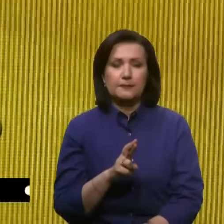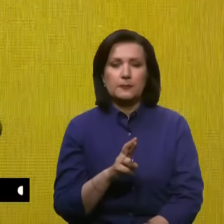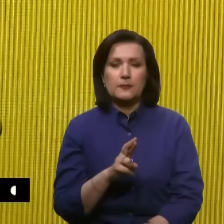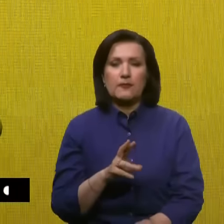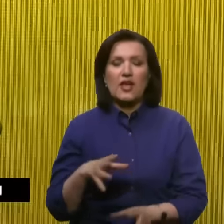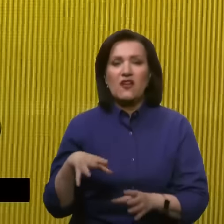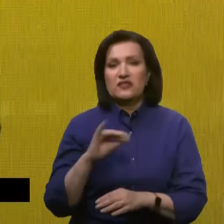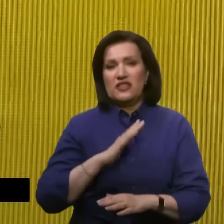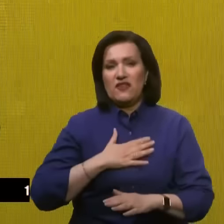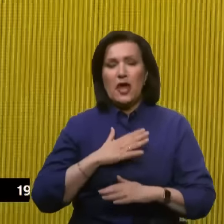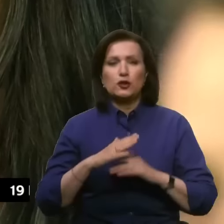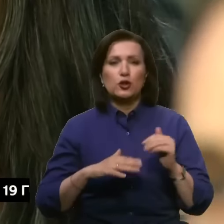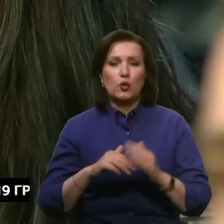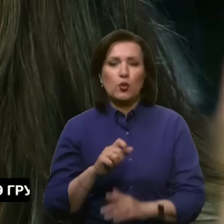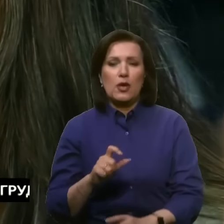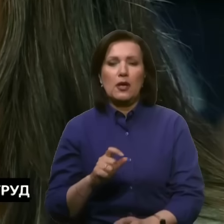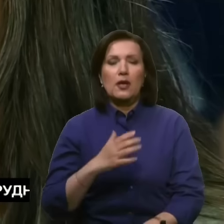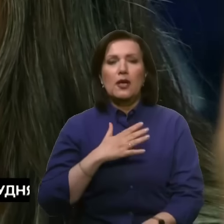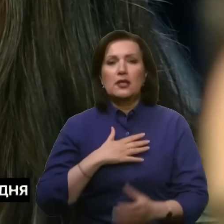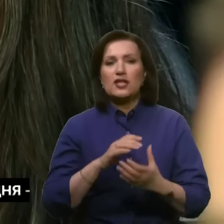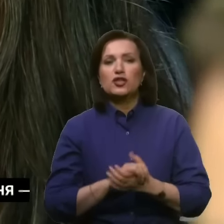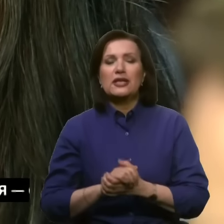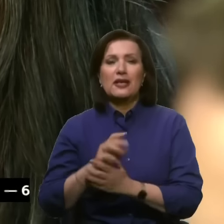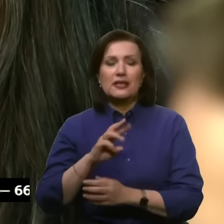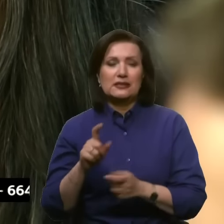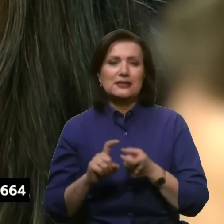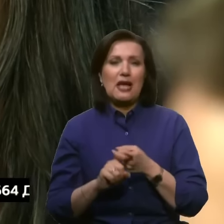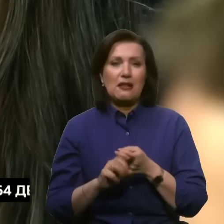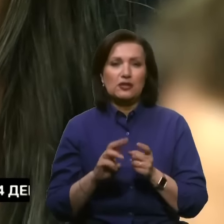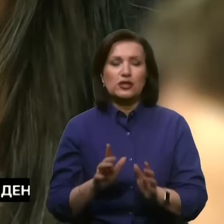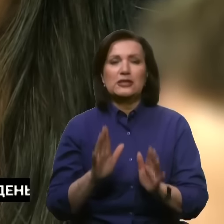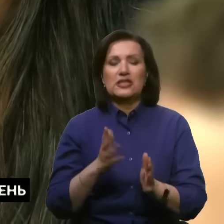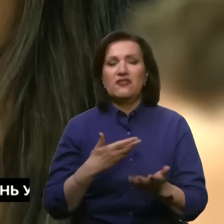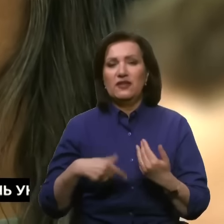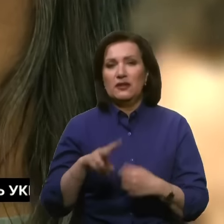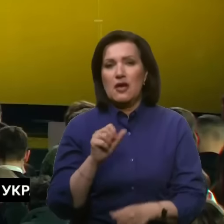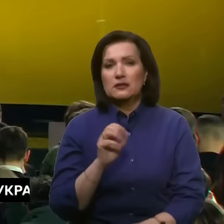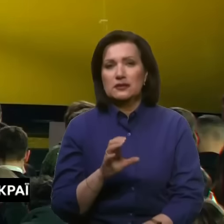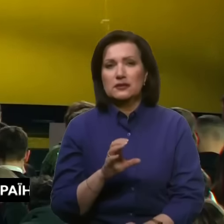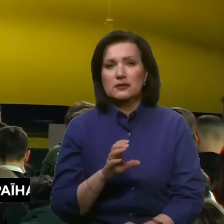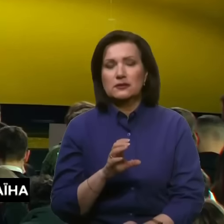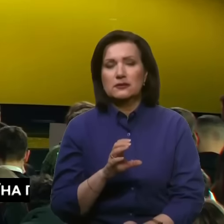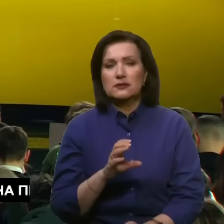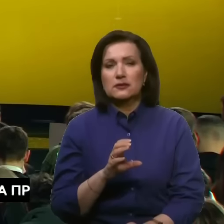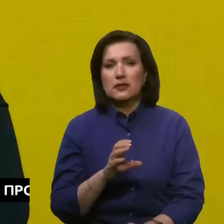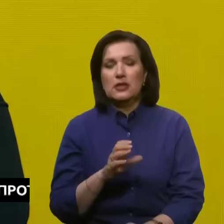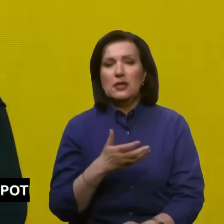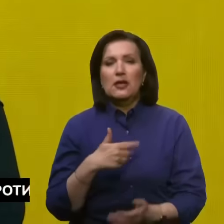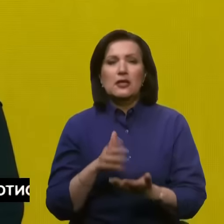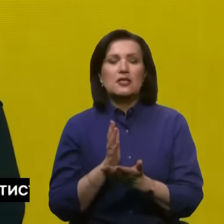Все в наших руках. Наша єдність залежить тільки від нас.